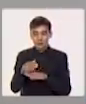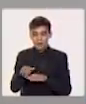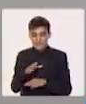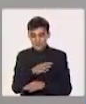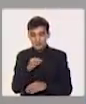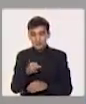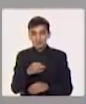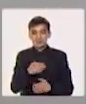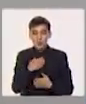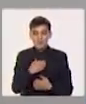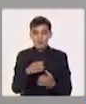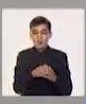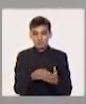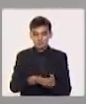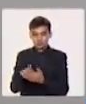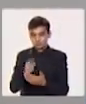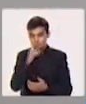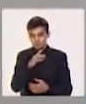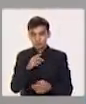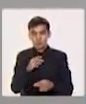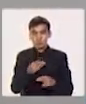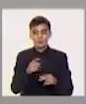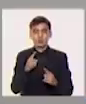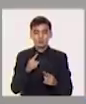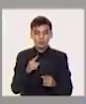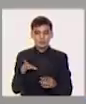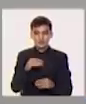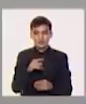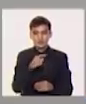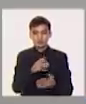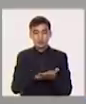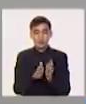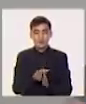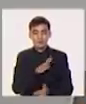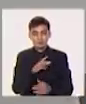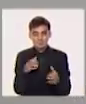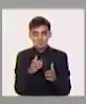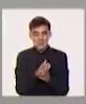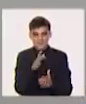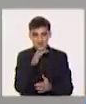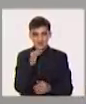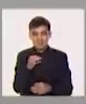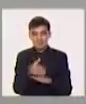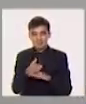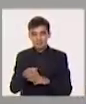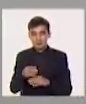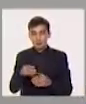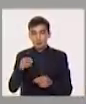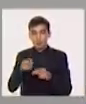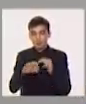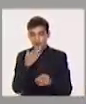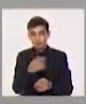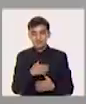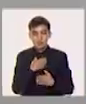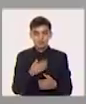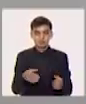сақтандыру компаниясы жауып бермейді. Себебі сақтандырудың келісімшарты өте қысқа, ол кредиттің өзі бітпей жатып жабылып қалды. Мұндай жағдайда